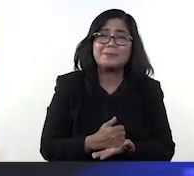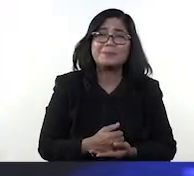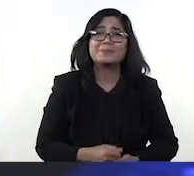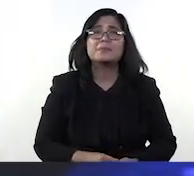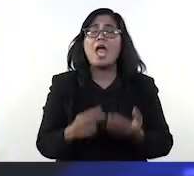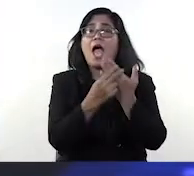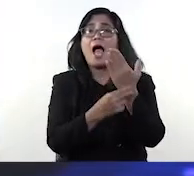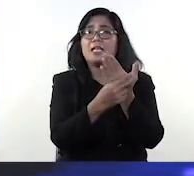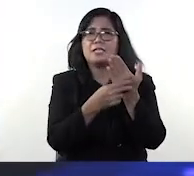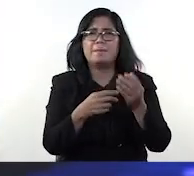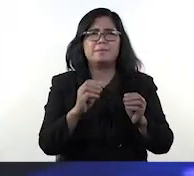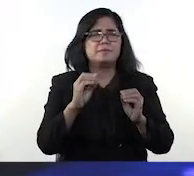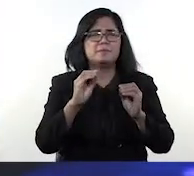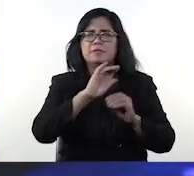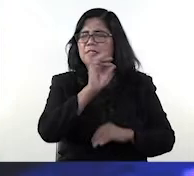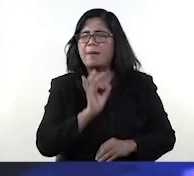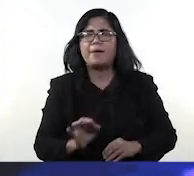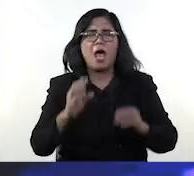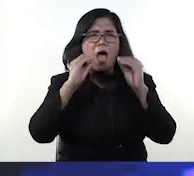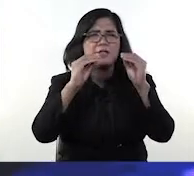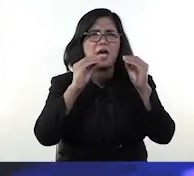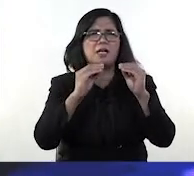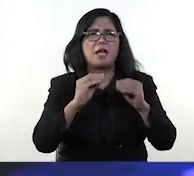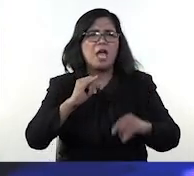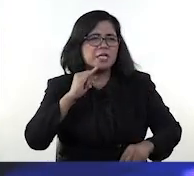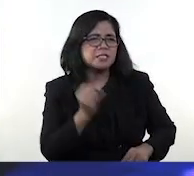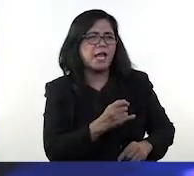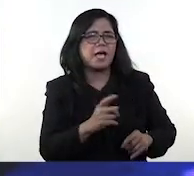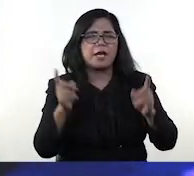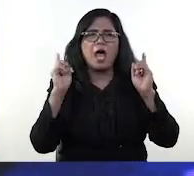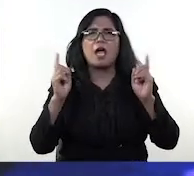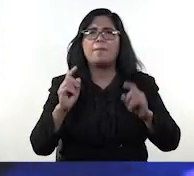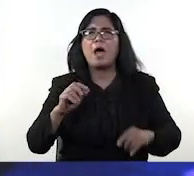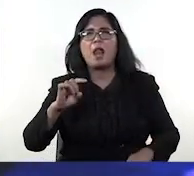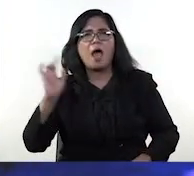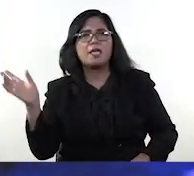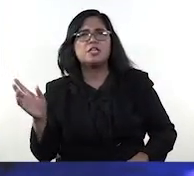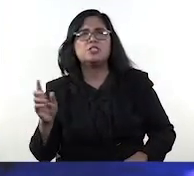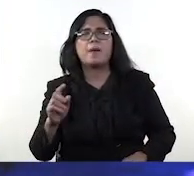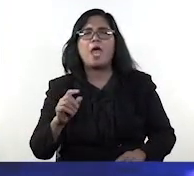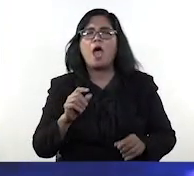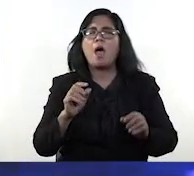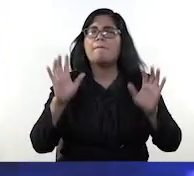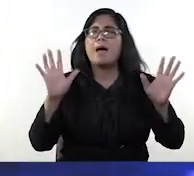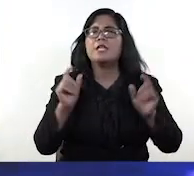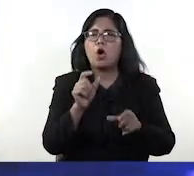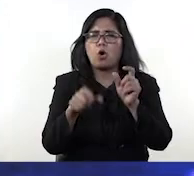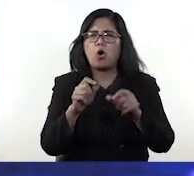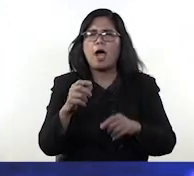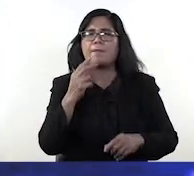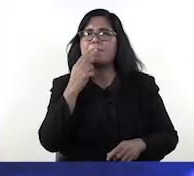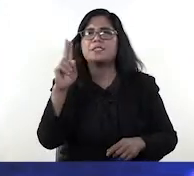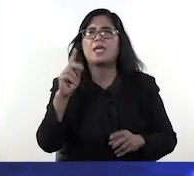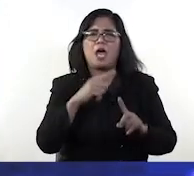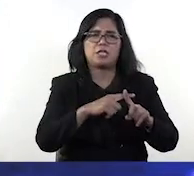Hai aqidah tidak pernah ajarkan Hai jelek kan agama lain sudah banyak orang percaya kita tidak pernah